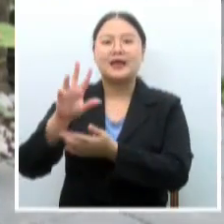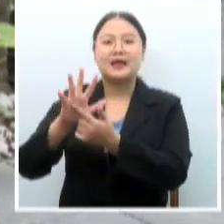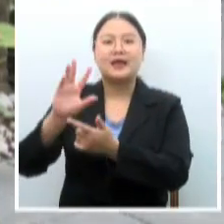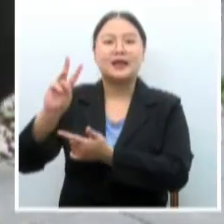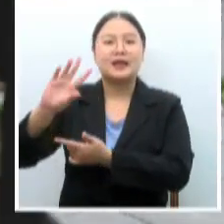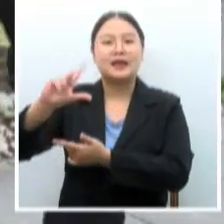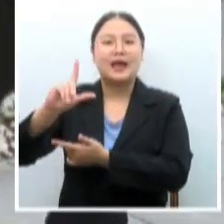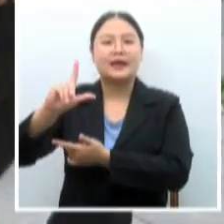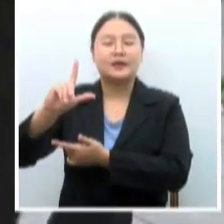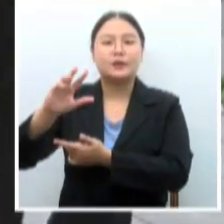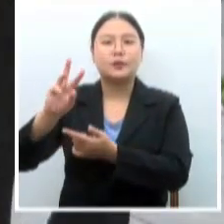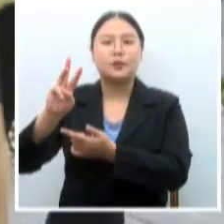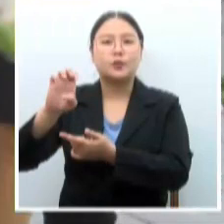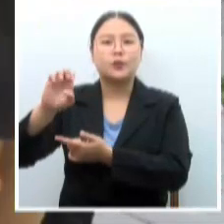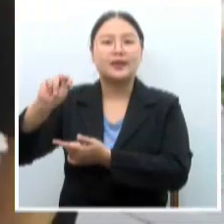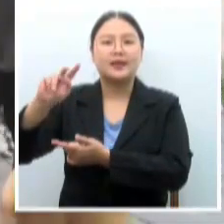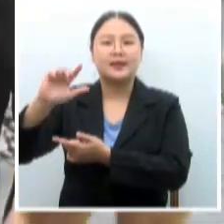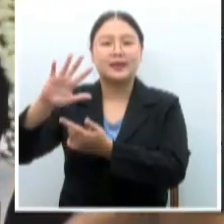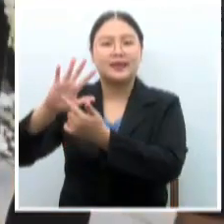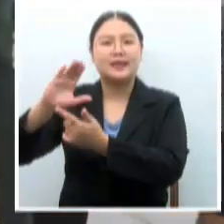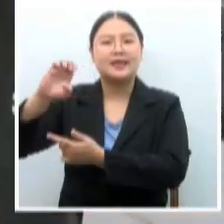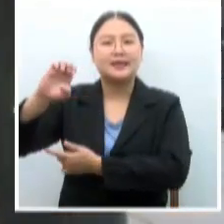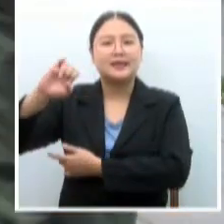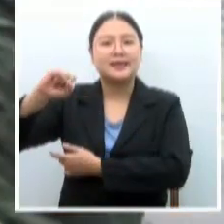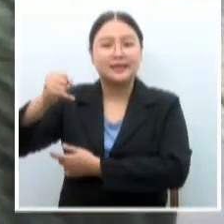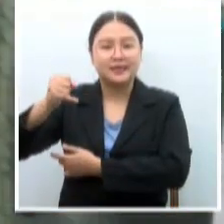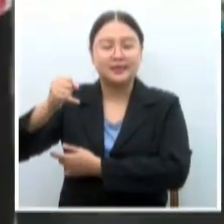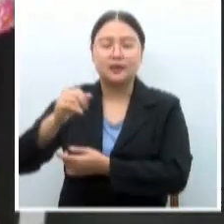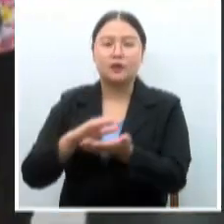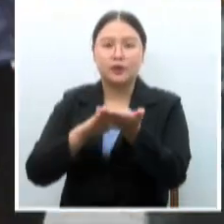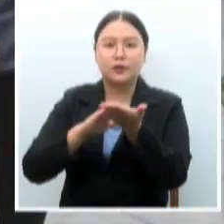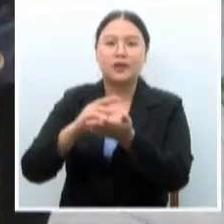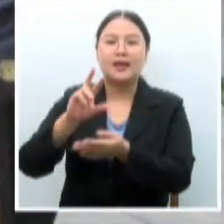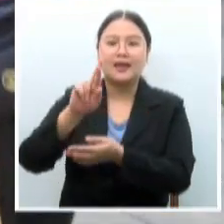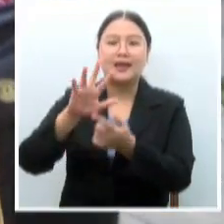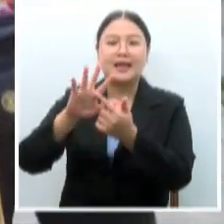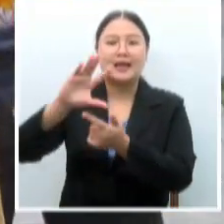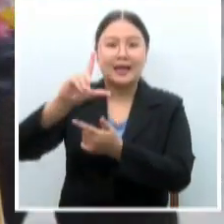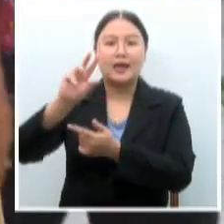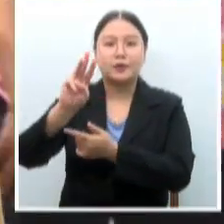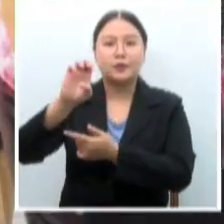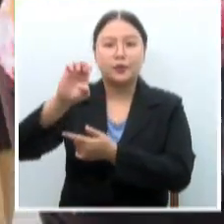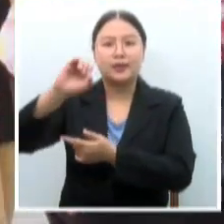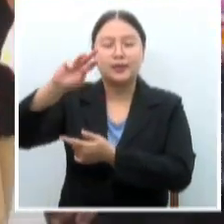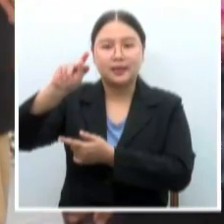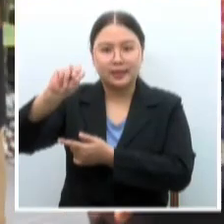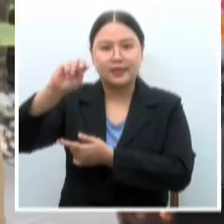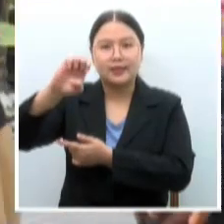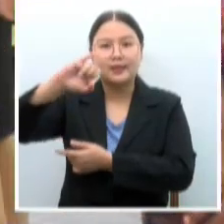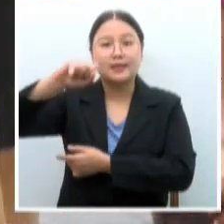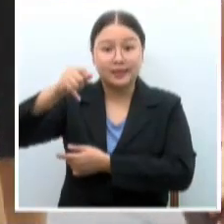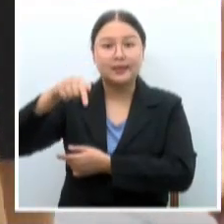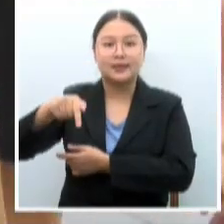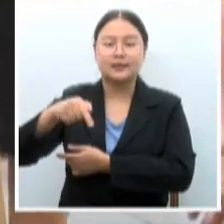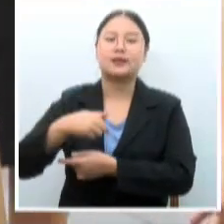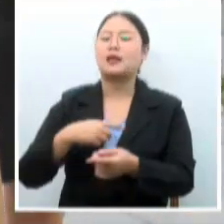การศึกษาประถมศึกษากรุงเทพมหานครก่อนอื่นต้องขอกล่าวว่าสิ่งใดก็ตามทั้งว